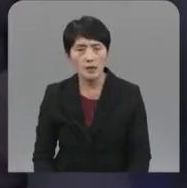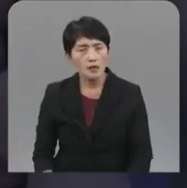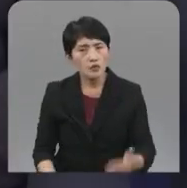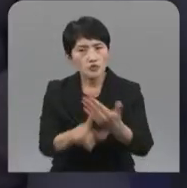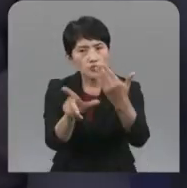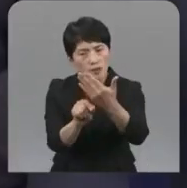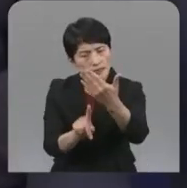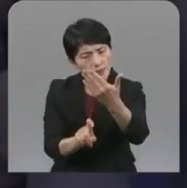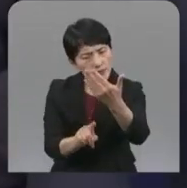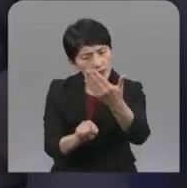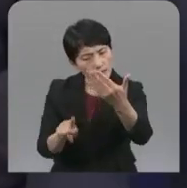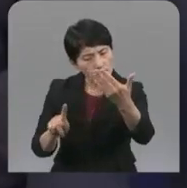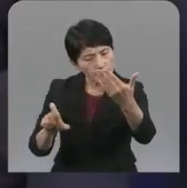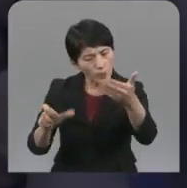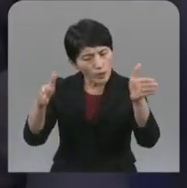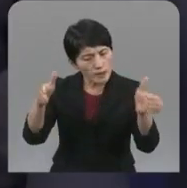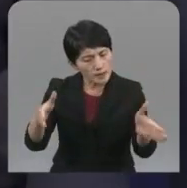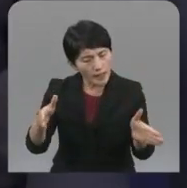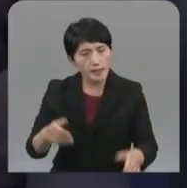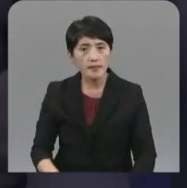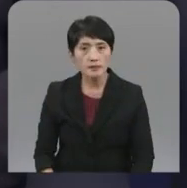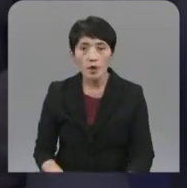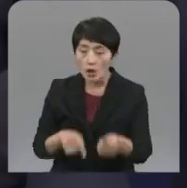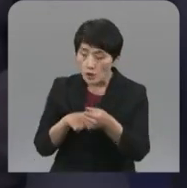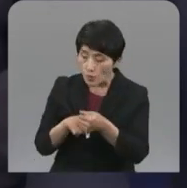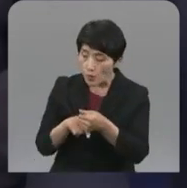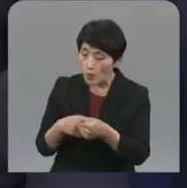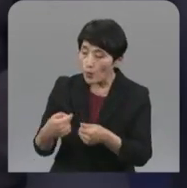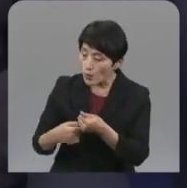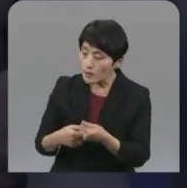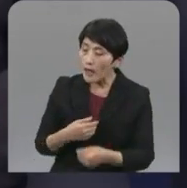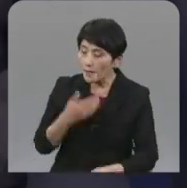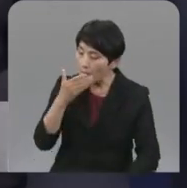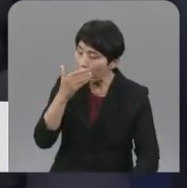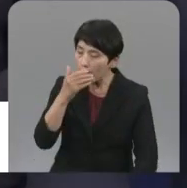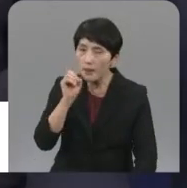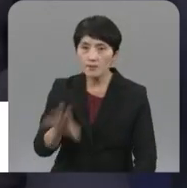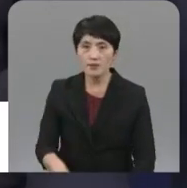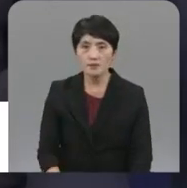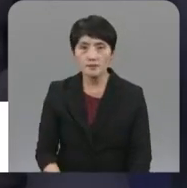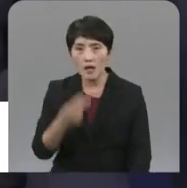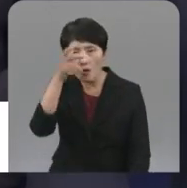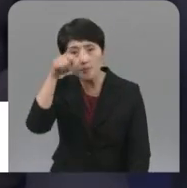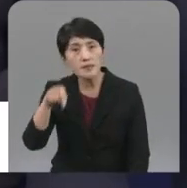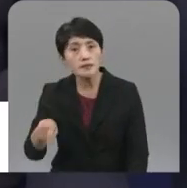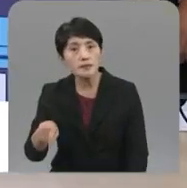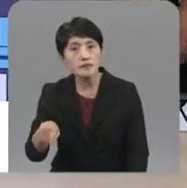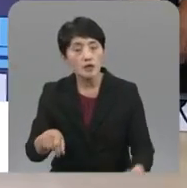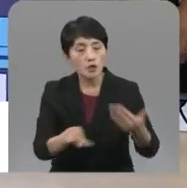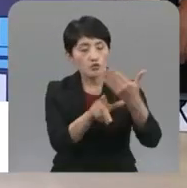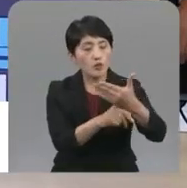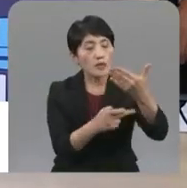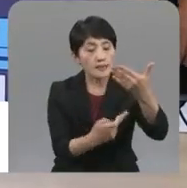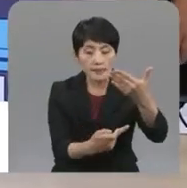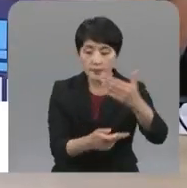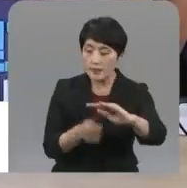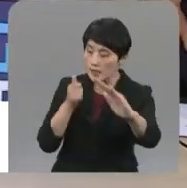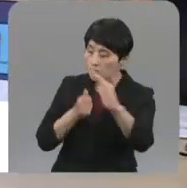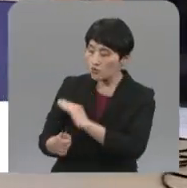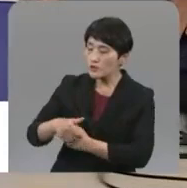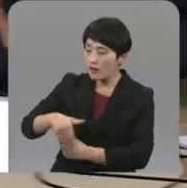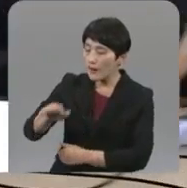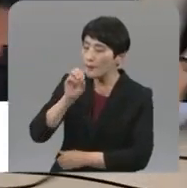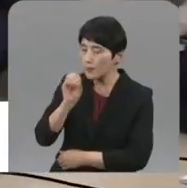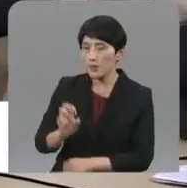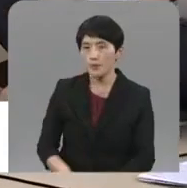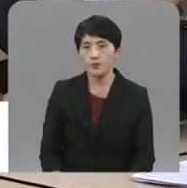суббона провинции конькидо его подозревают в причастности к отправке денежных средств в Северную Корею в компании